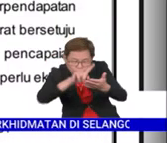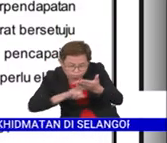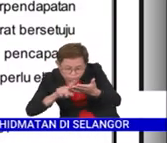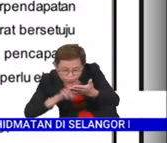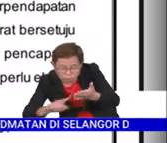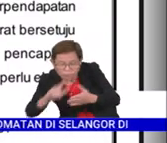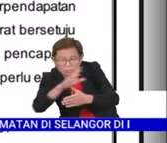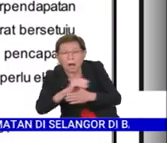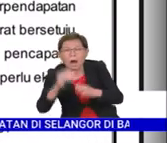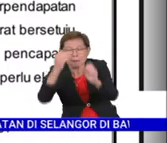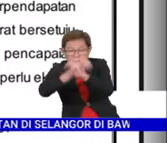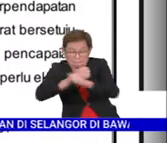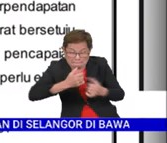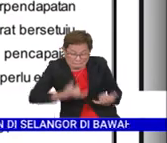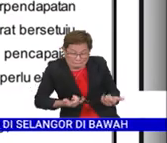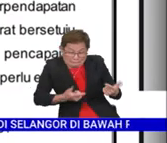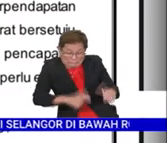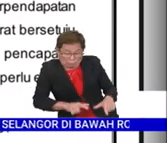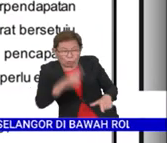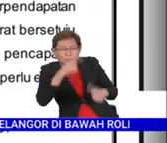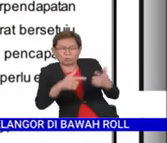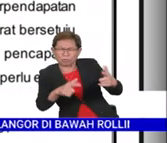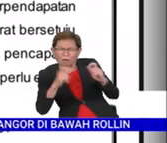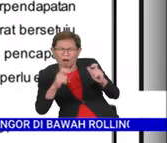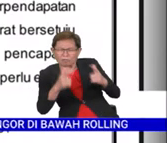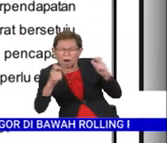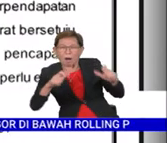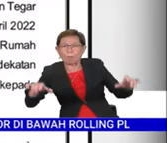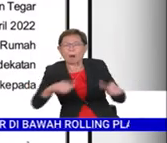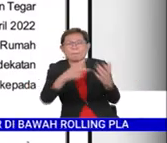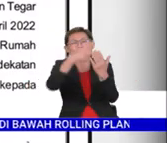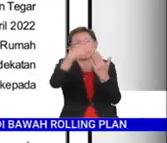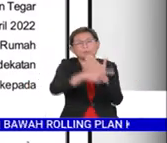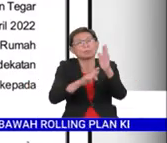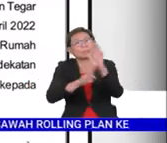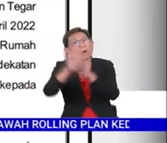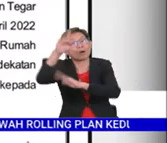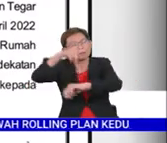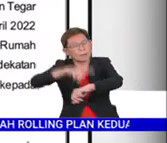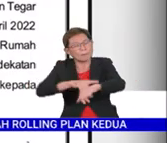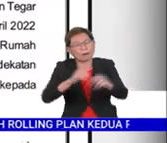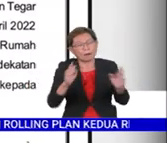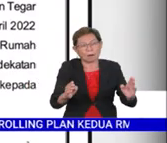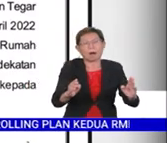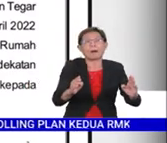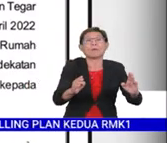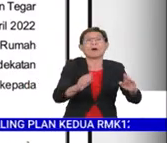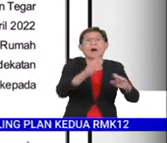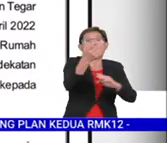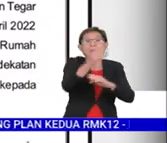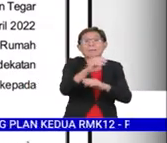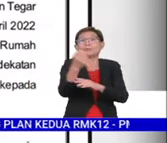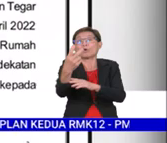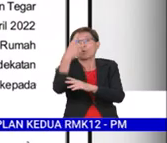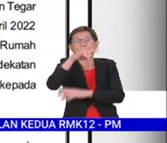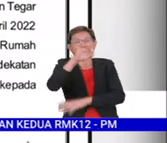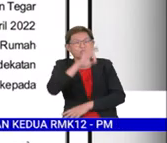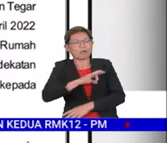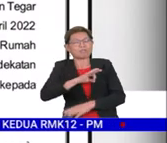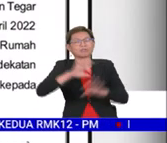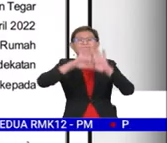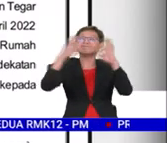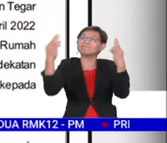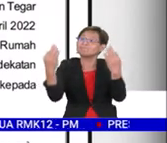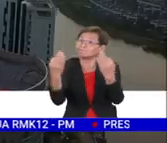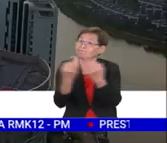isu serta cabaran semasa bagi mempercepat pelaksanaan proyek pembangunan dalam tempoh Aren ke-12 demi manfaat